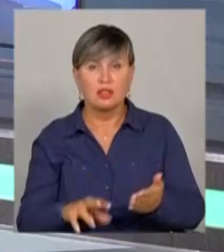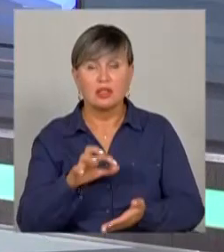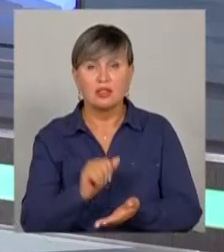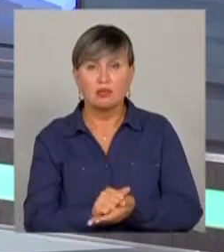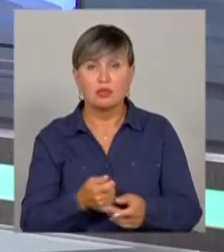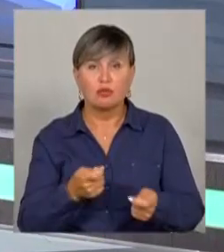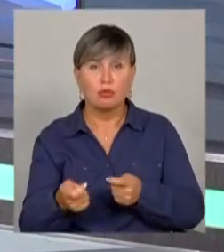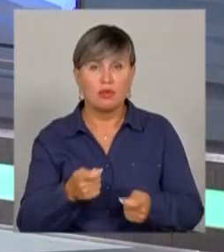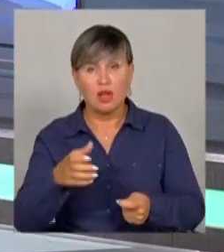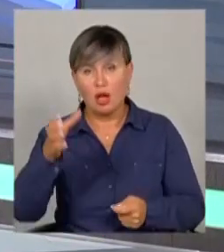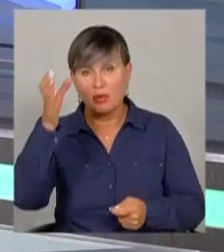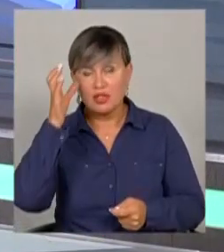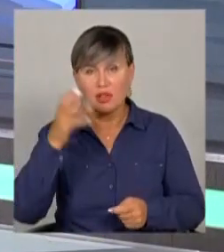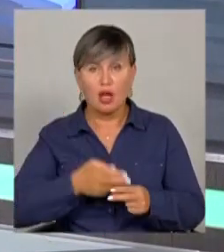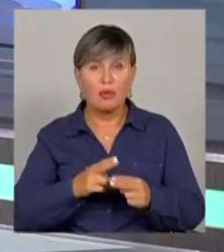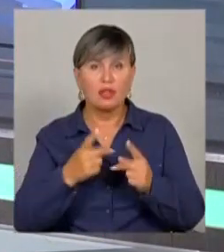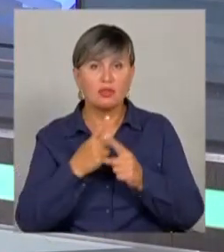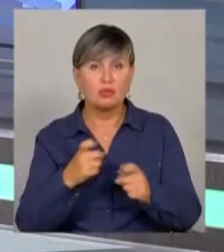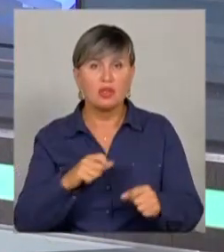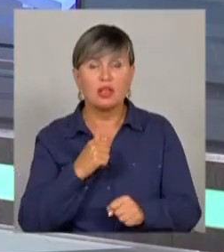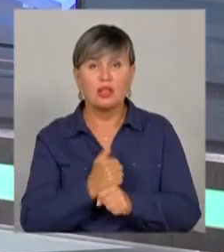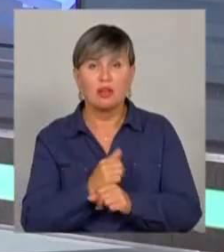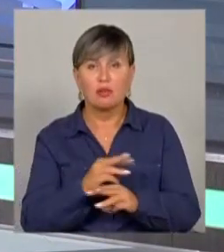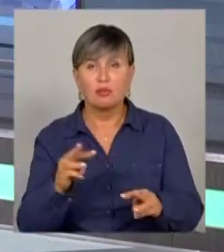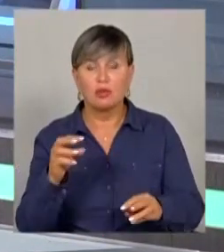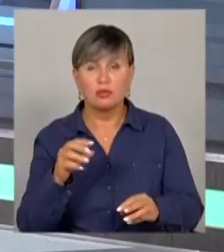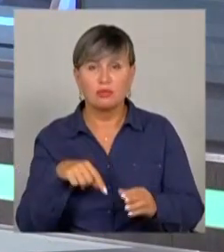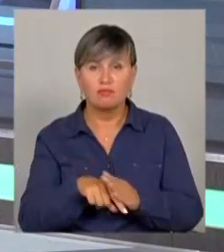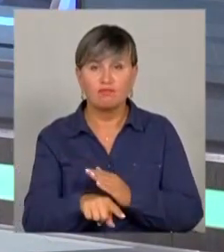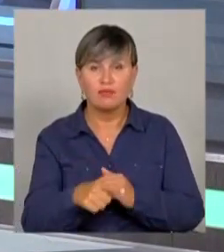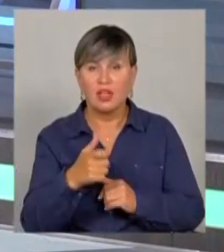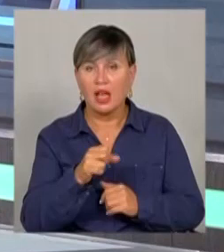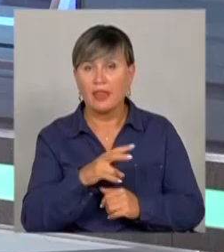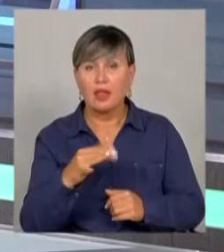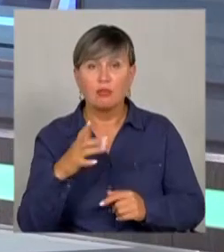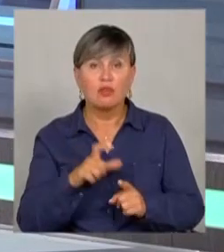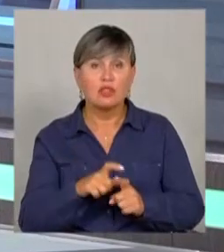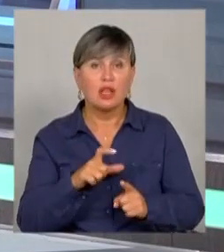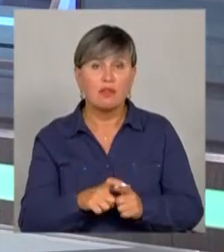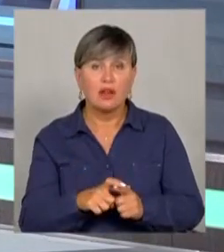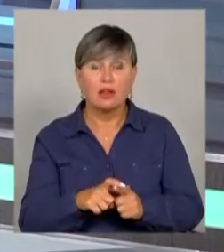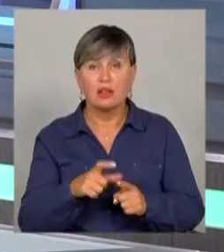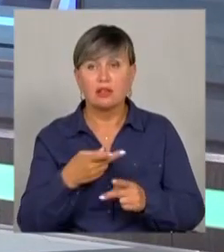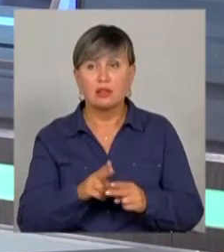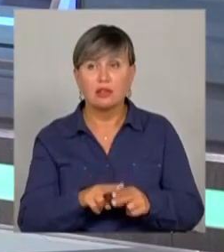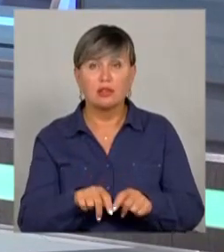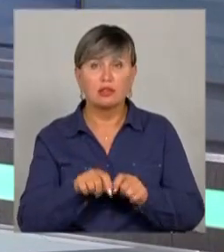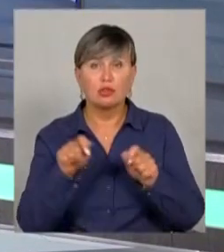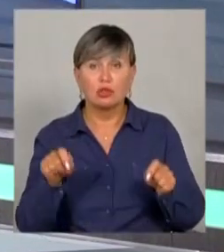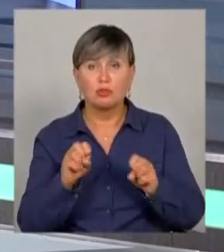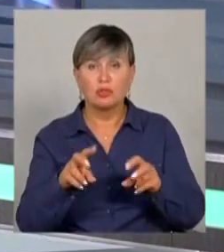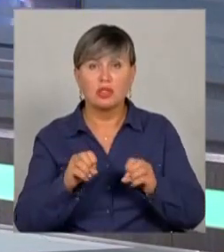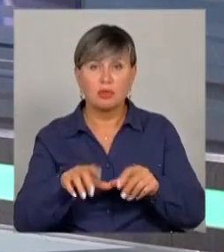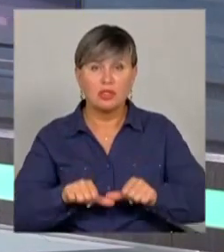займутся в управлениях образования. Об этом сообщил глава Минпросвещения Гани Бейсимбаев. По его словам, для этого на местах созданы спецкомиссии. Но